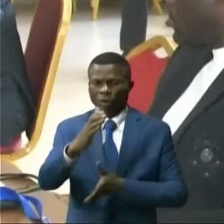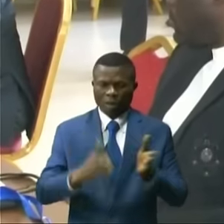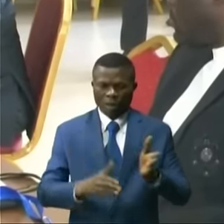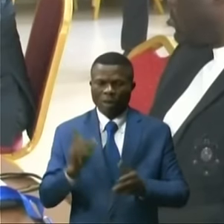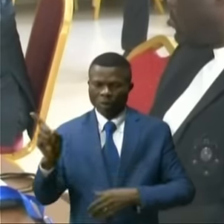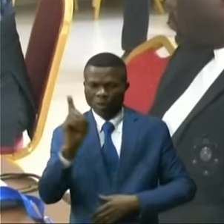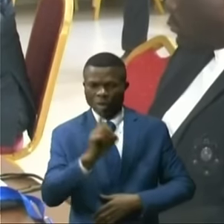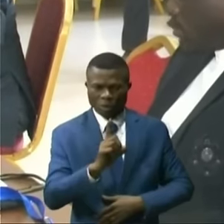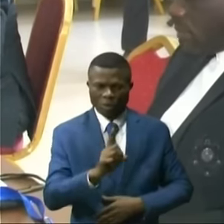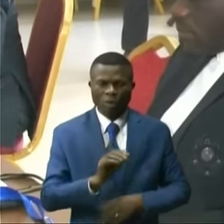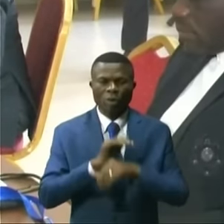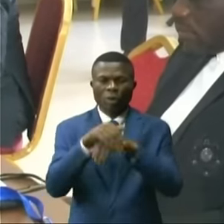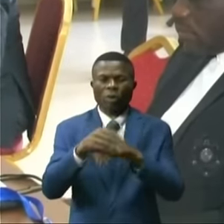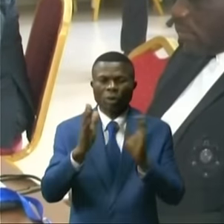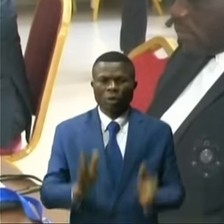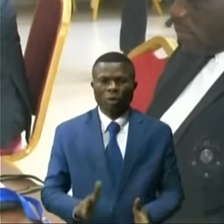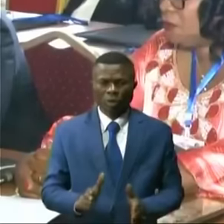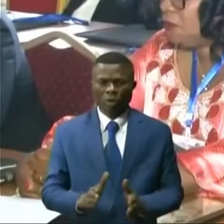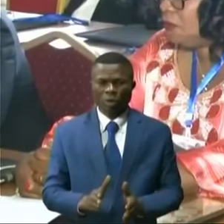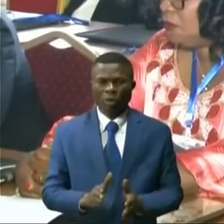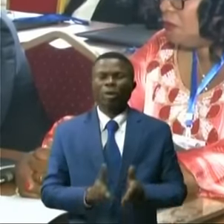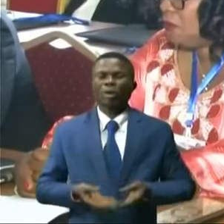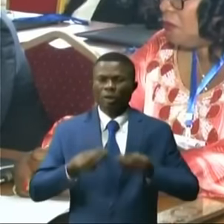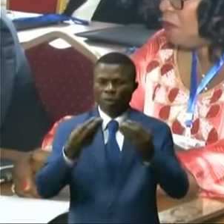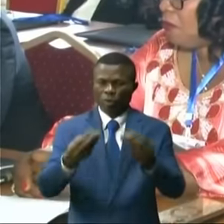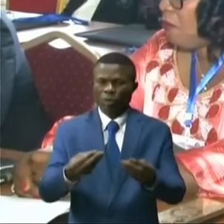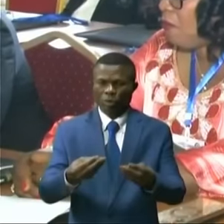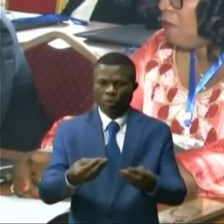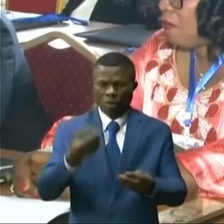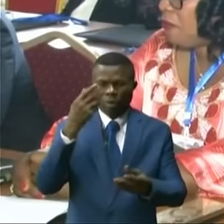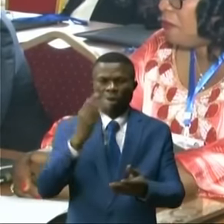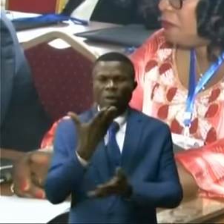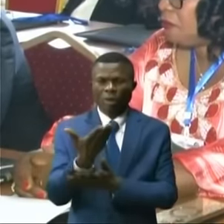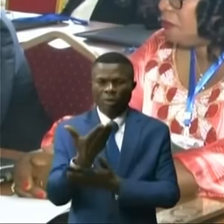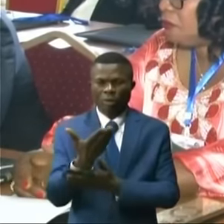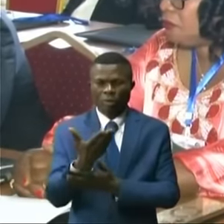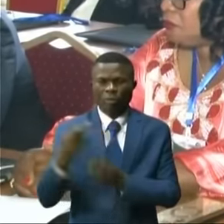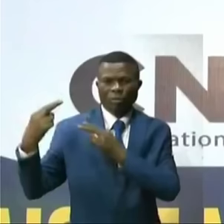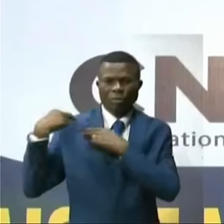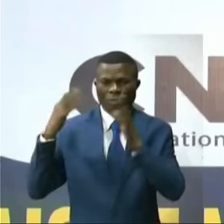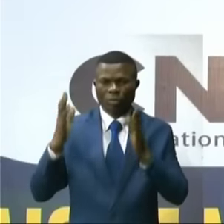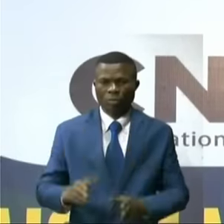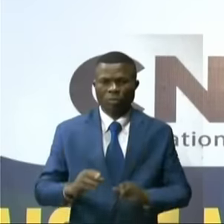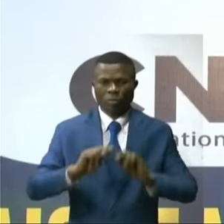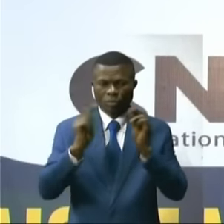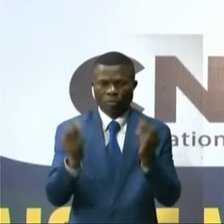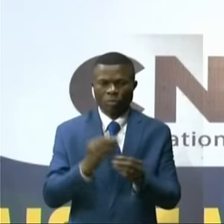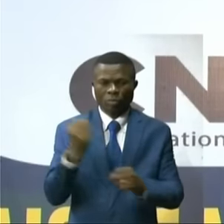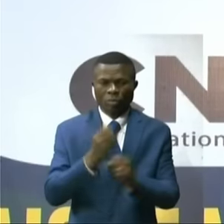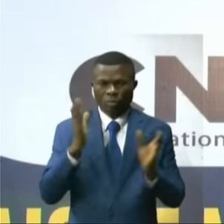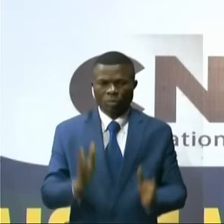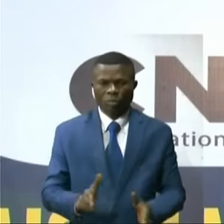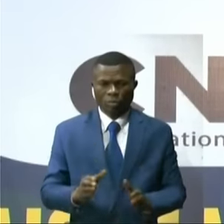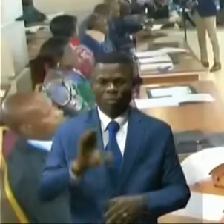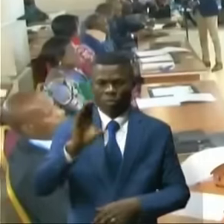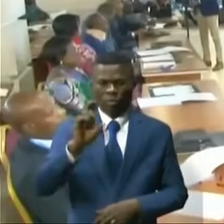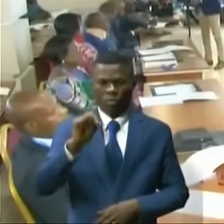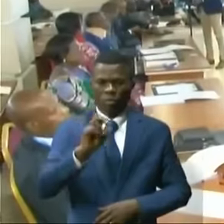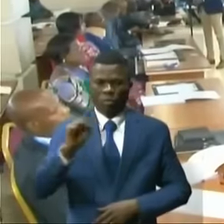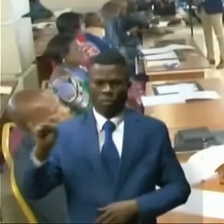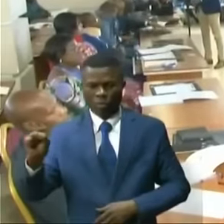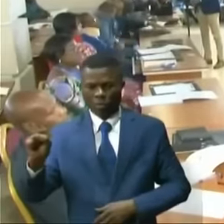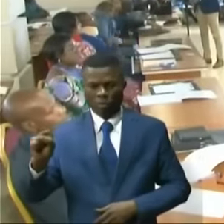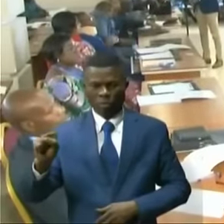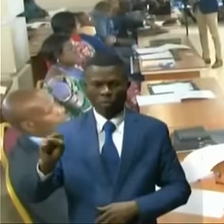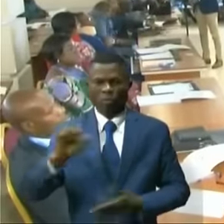chacun de participant est censé apporter pour rappel sont les responsables de service opérationnel de la CNC qui